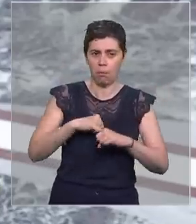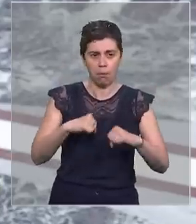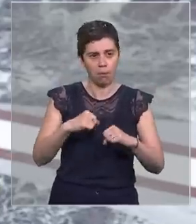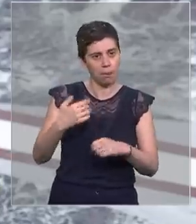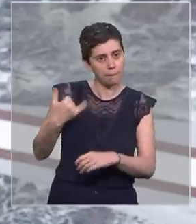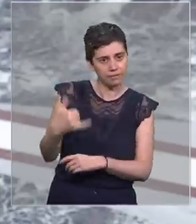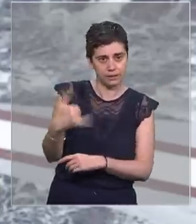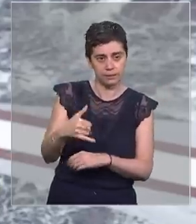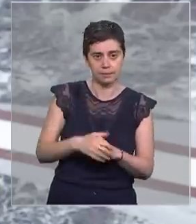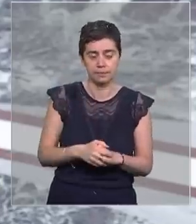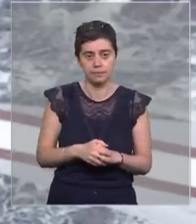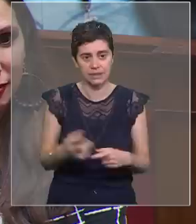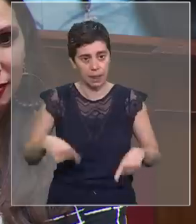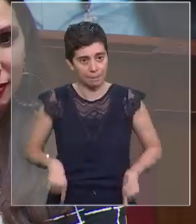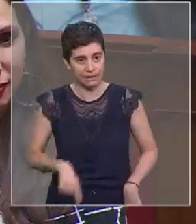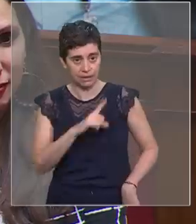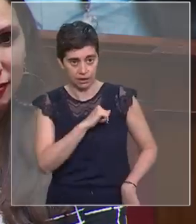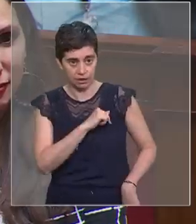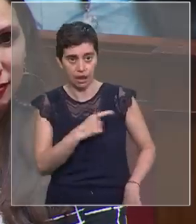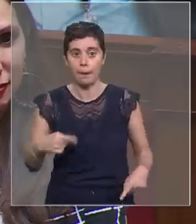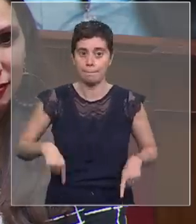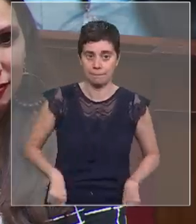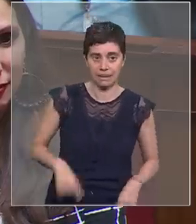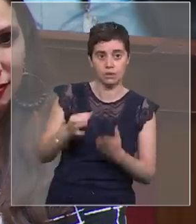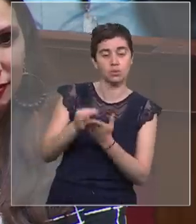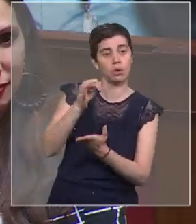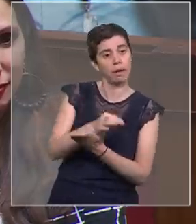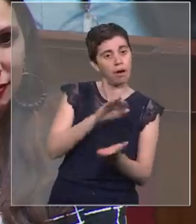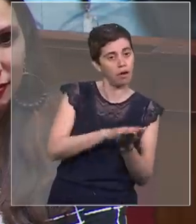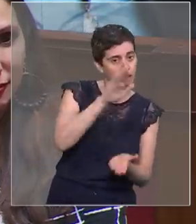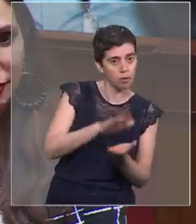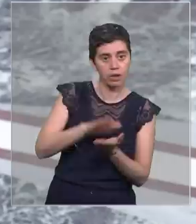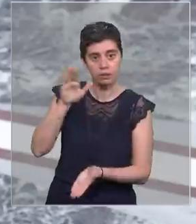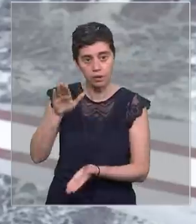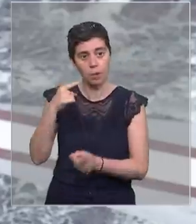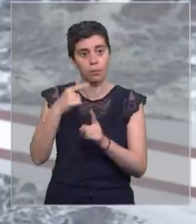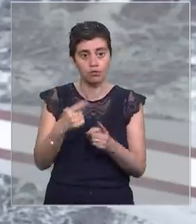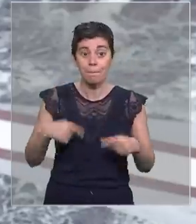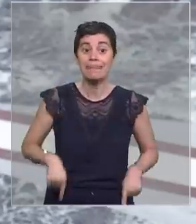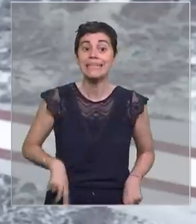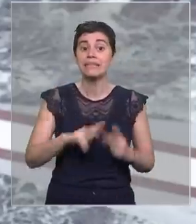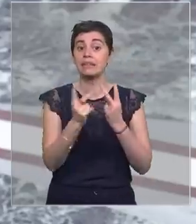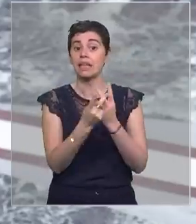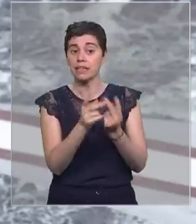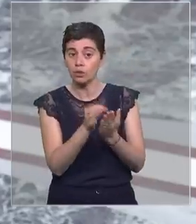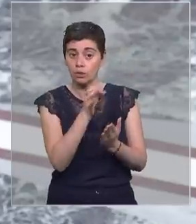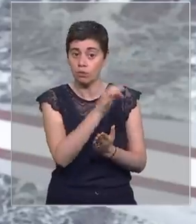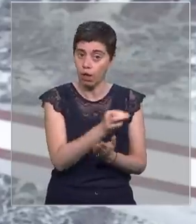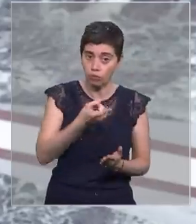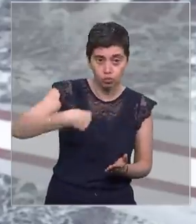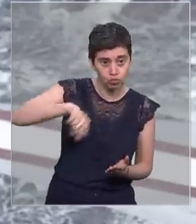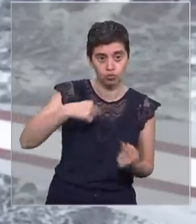Au-delà de l'engagement du ministre de l'Intérieur et des Outre-mer et du ministre délégué aux Outre-mer, tout mon gouvernement y prend